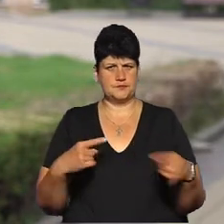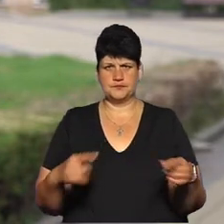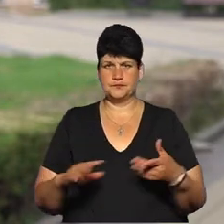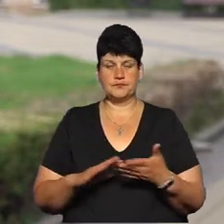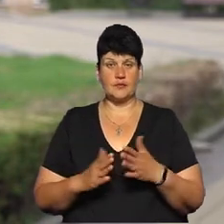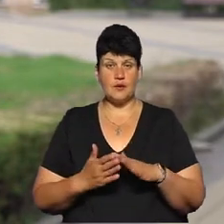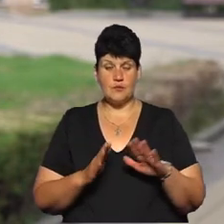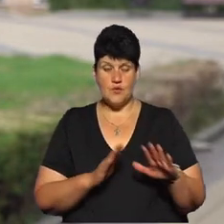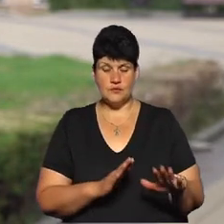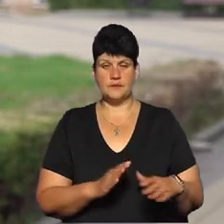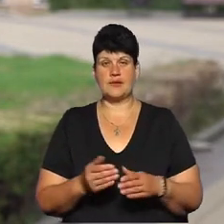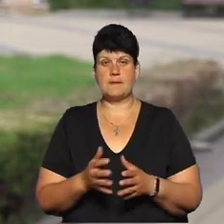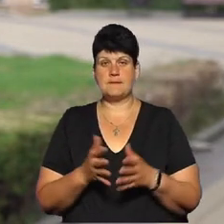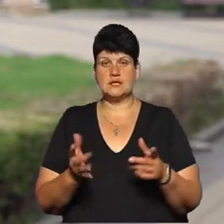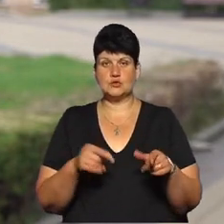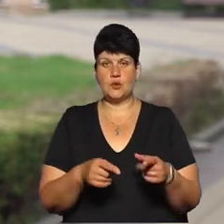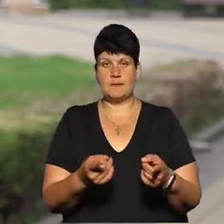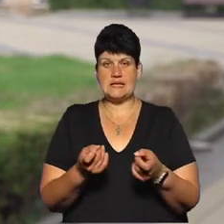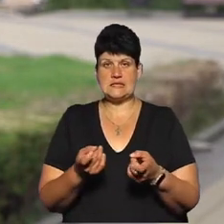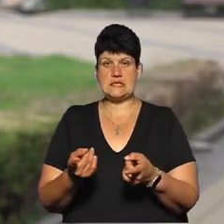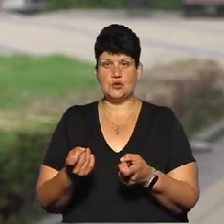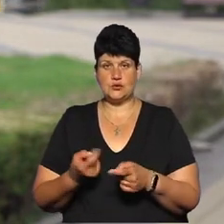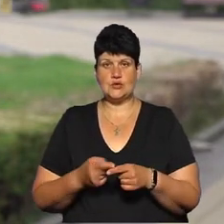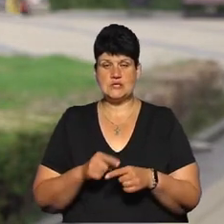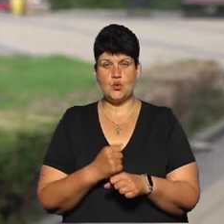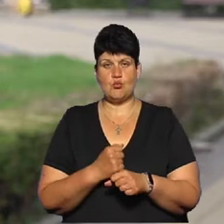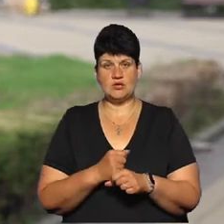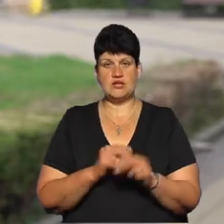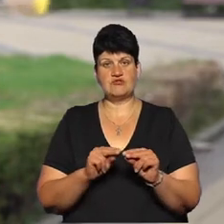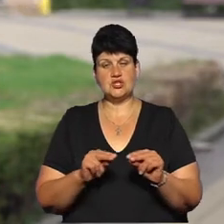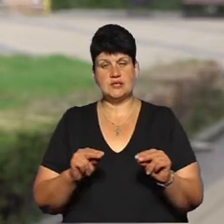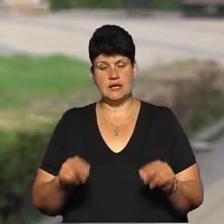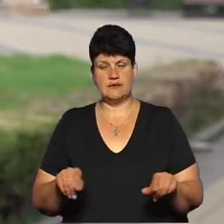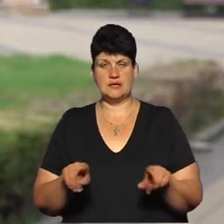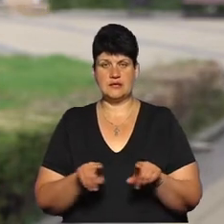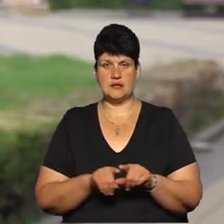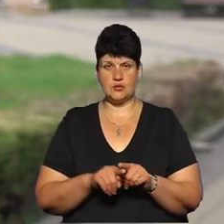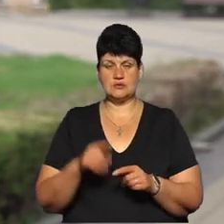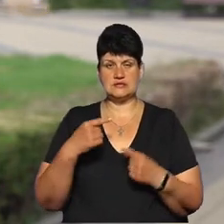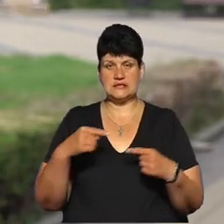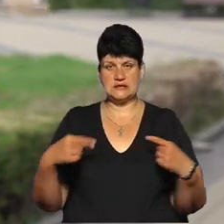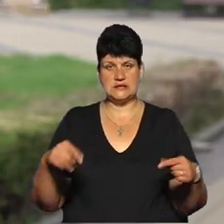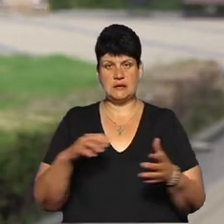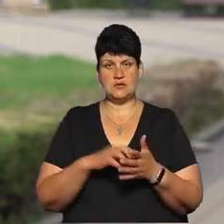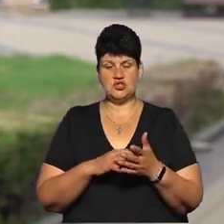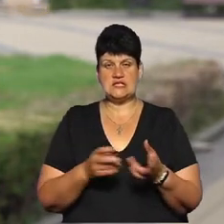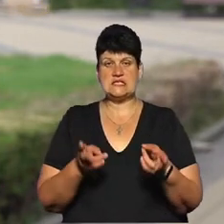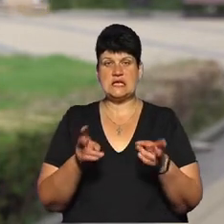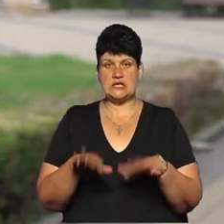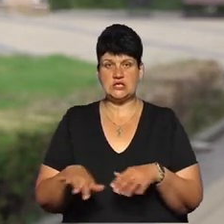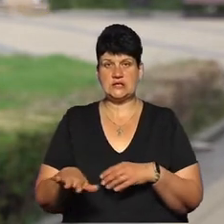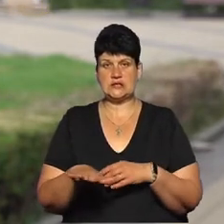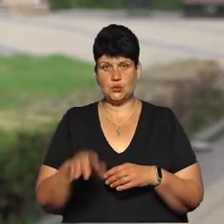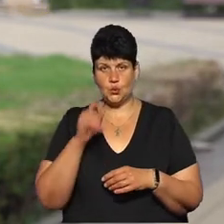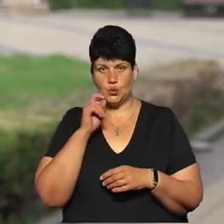ми залучаємо до цієї роботи і вчителів, які також з відомих причин залишили територію України і там